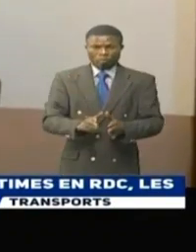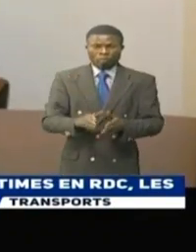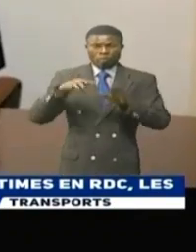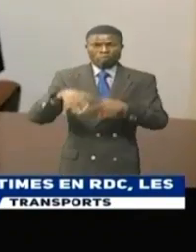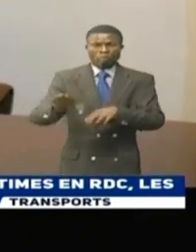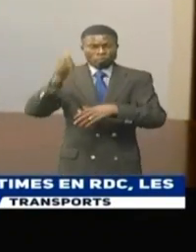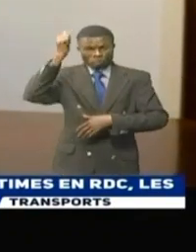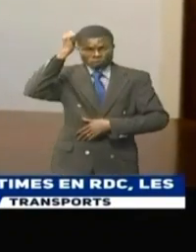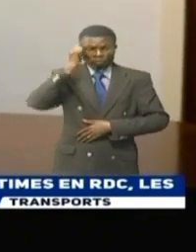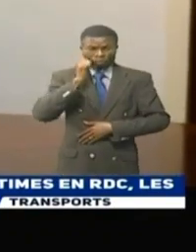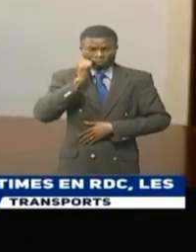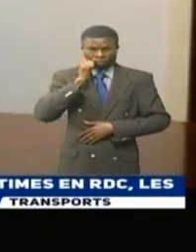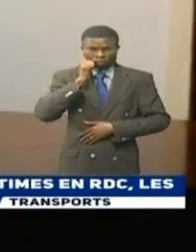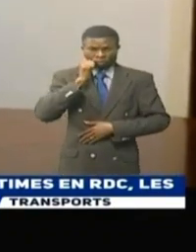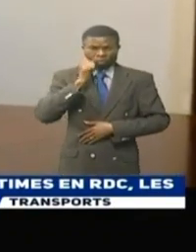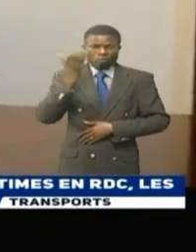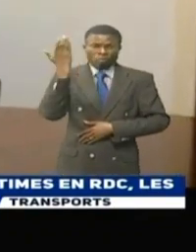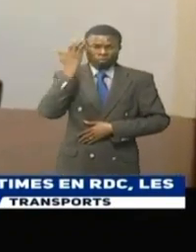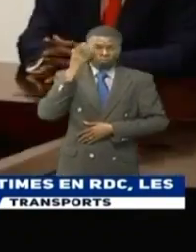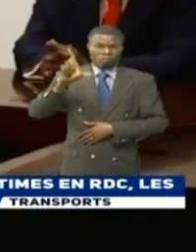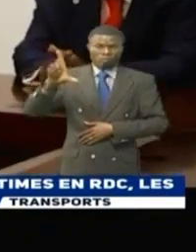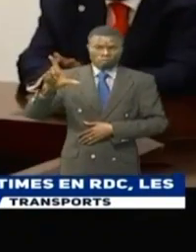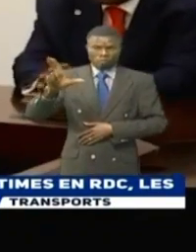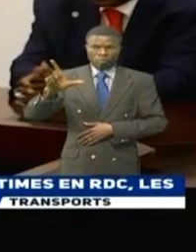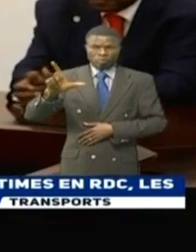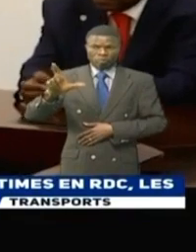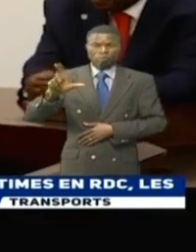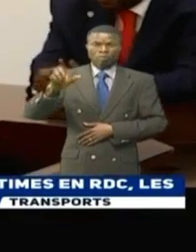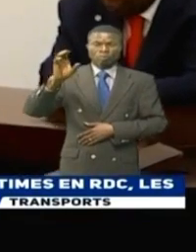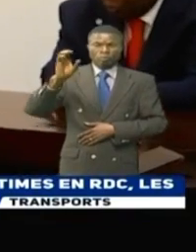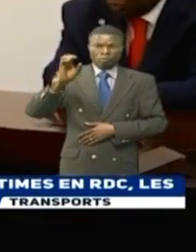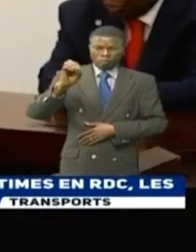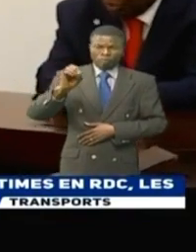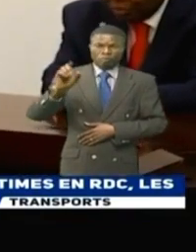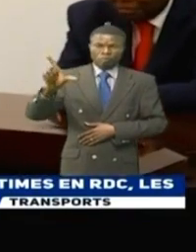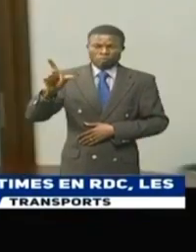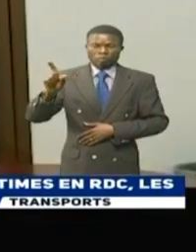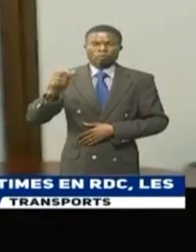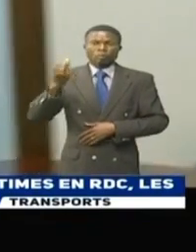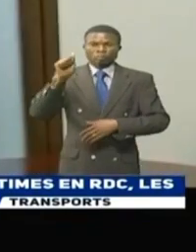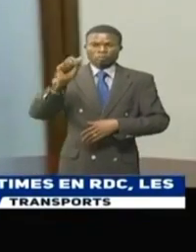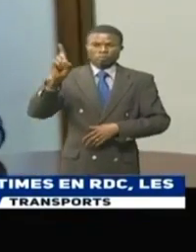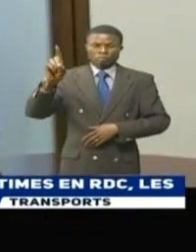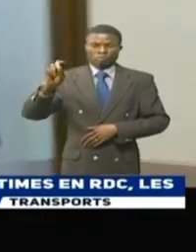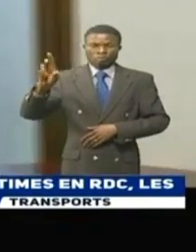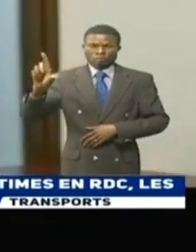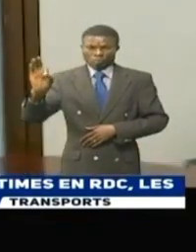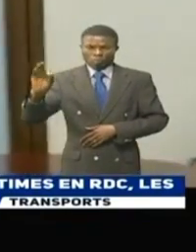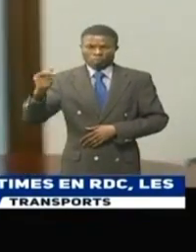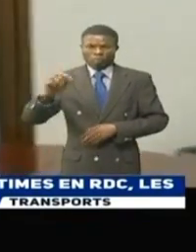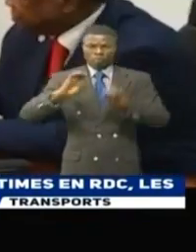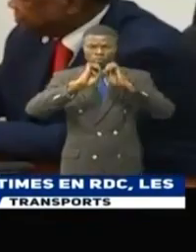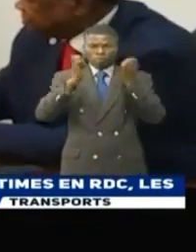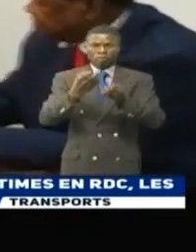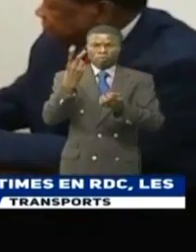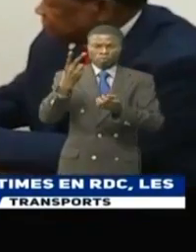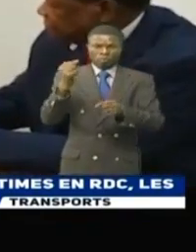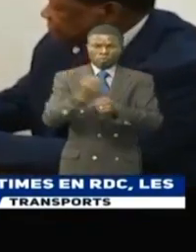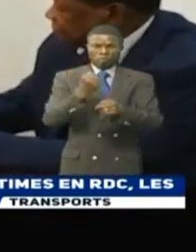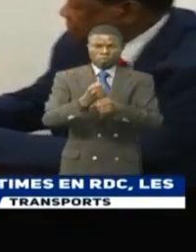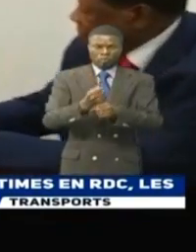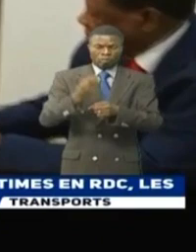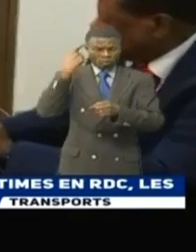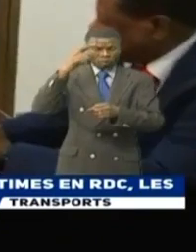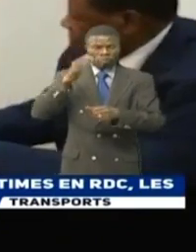maritimes congolaises, Lambert Mendo Malanga, et celui de l'OGFREM, Adolphe Amissi Makutano. Deux entreprises du secteur du